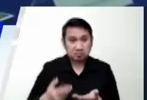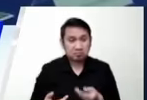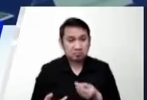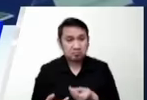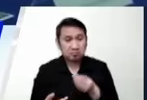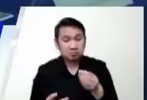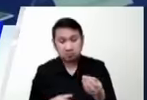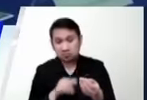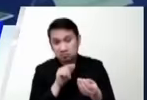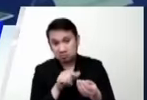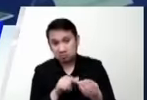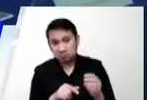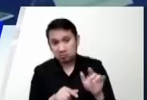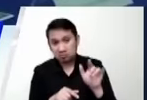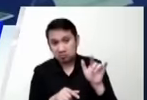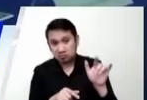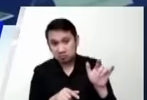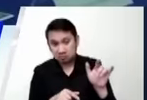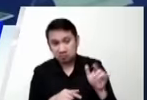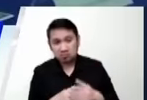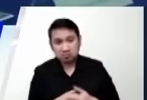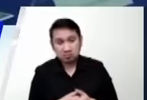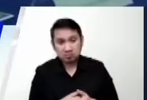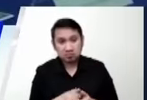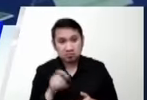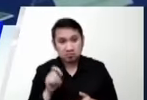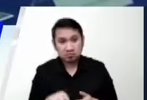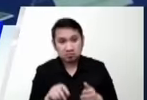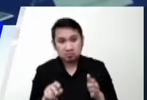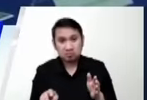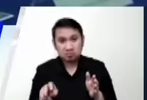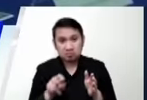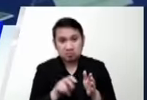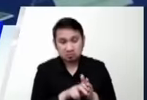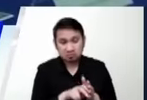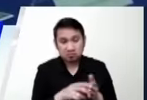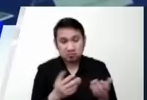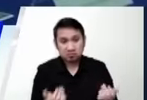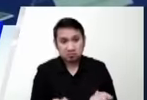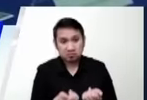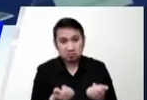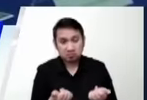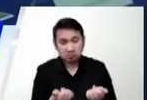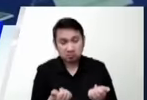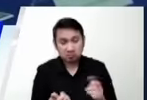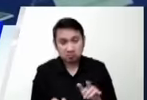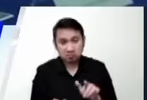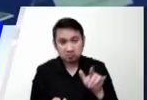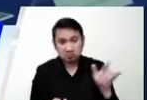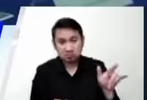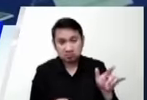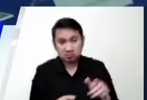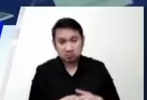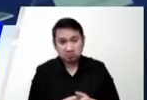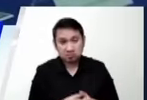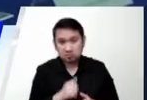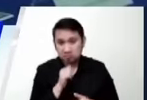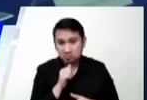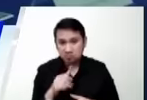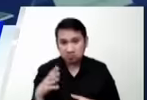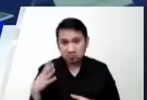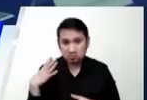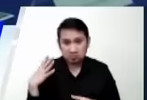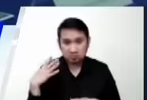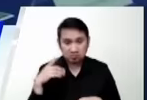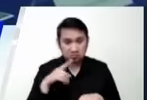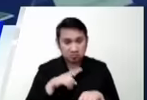and it should be boarded the first available flight there should not be waiting time. Yan po